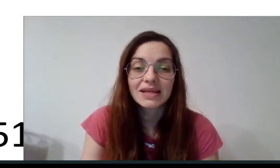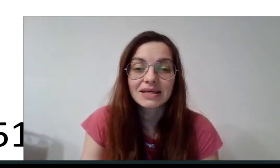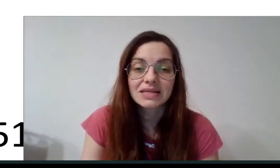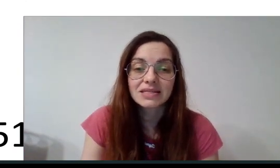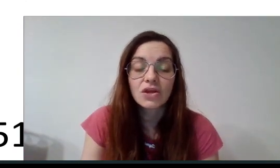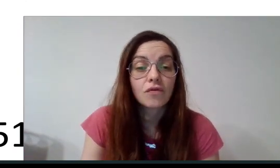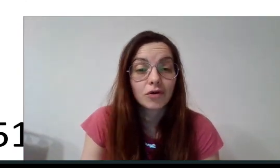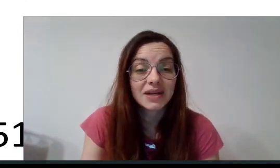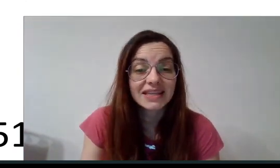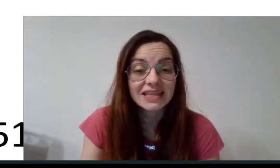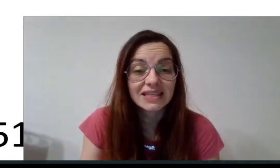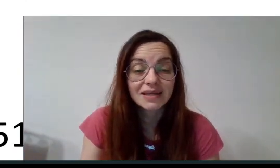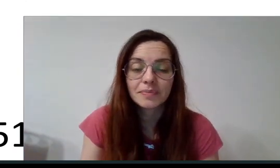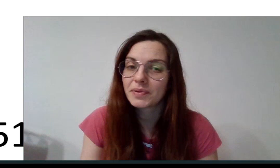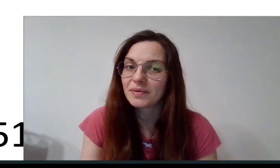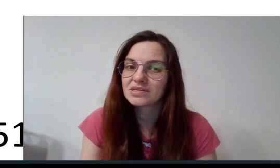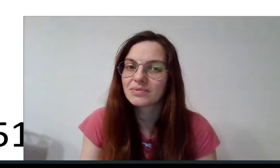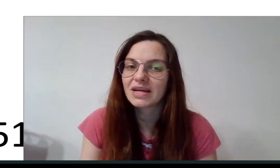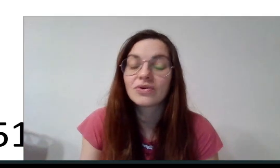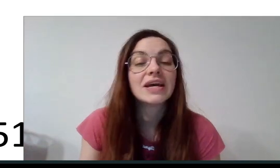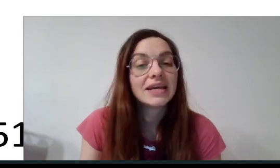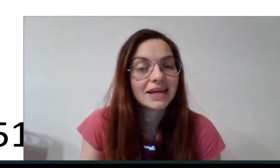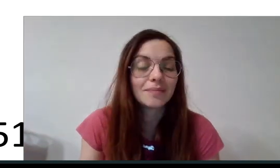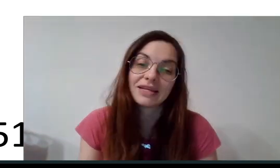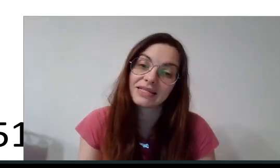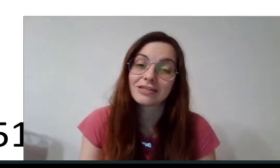Essen vorbereitet. Pripremio sam hranu. Ich habe